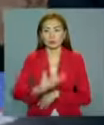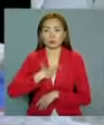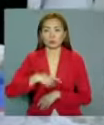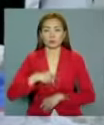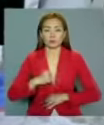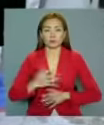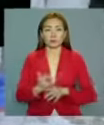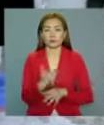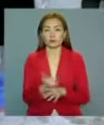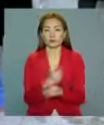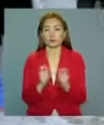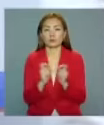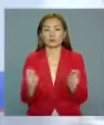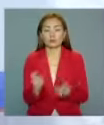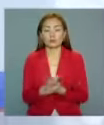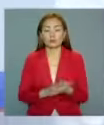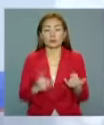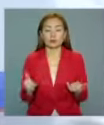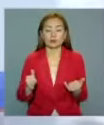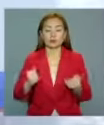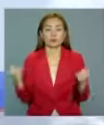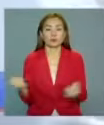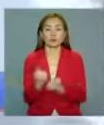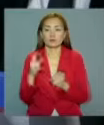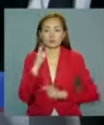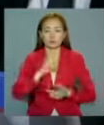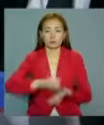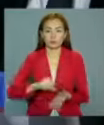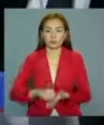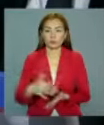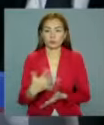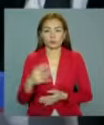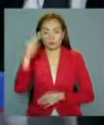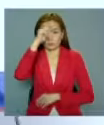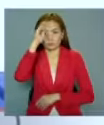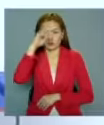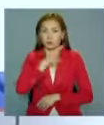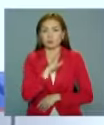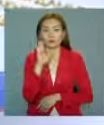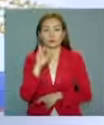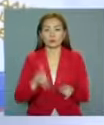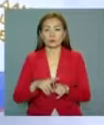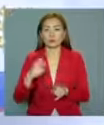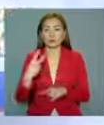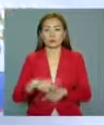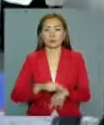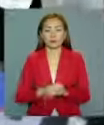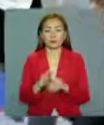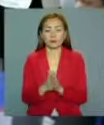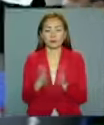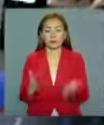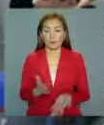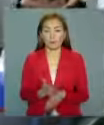өз өнерлері мен жетістіктерін көрсетті. Сонымен қатар демеушілер салтанатты жиынға қатысқан 50 білім алушының ата-анасына 120 курстық